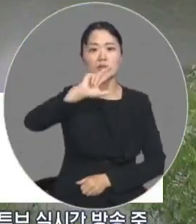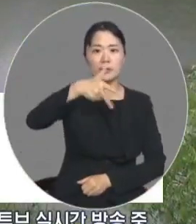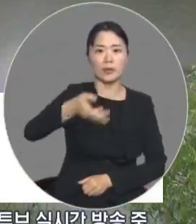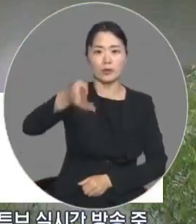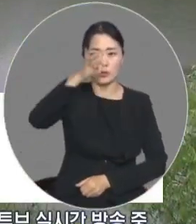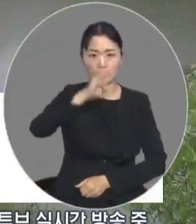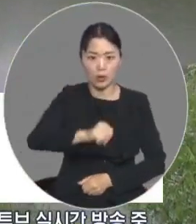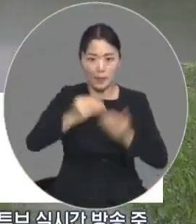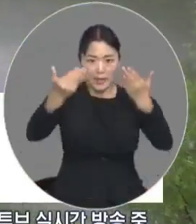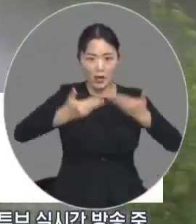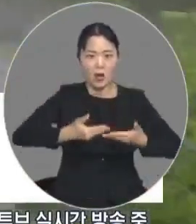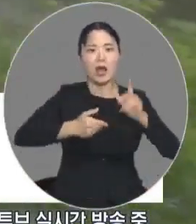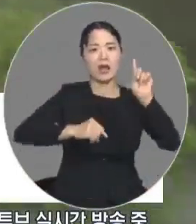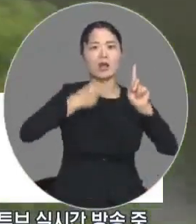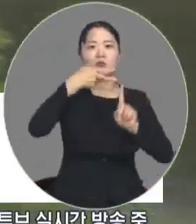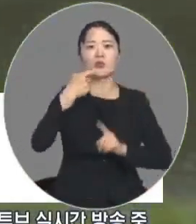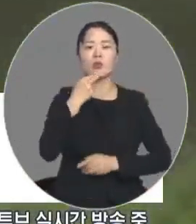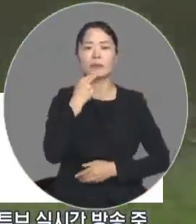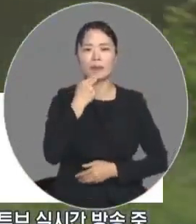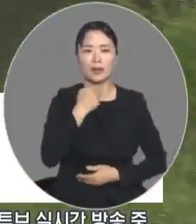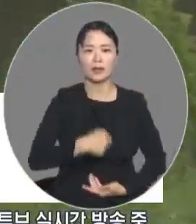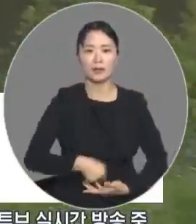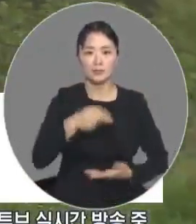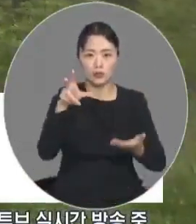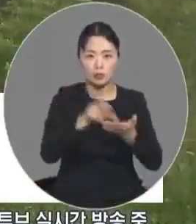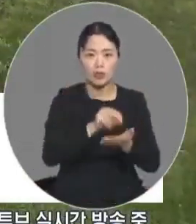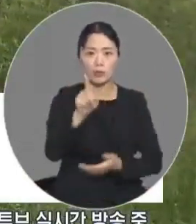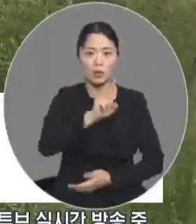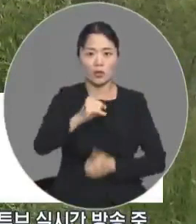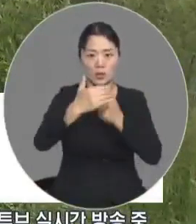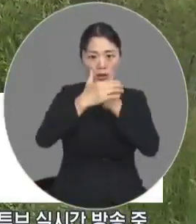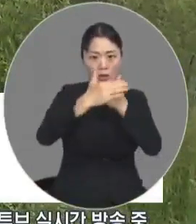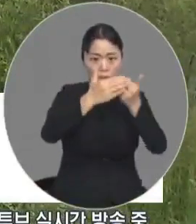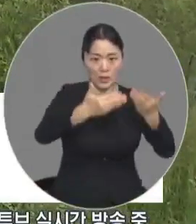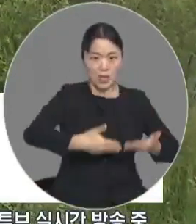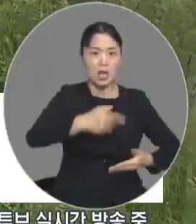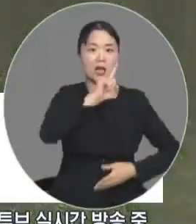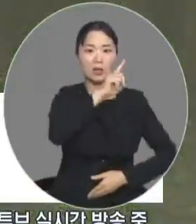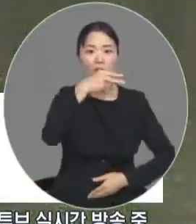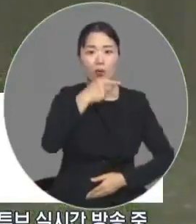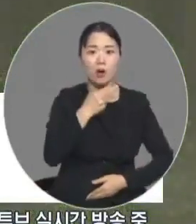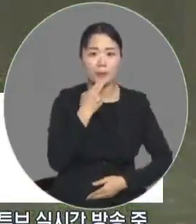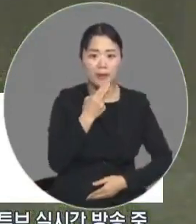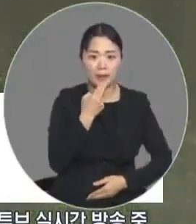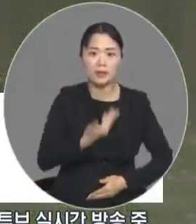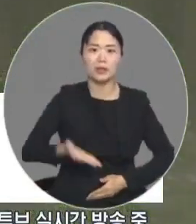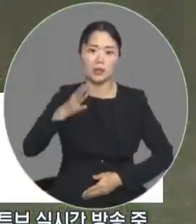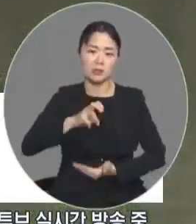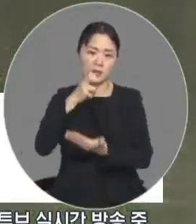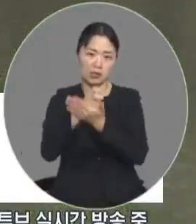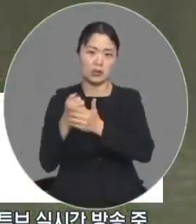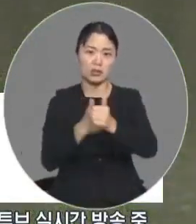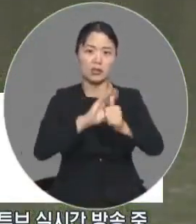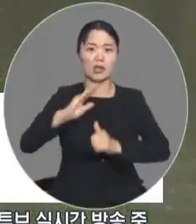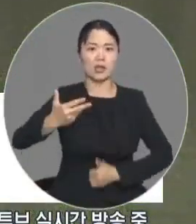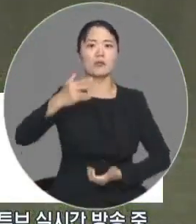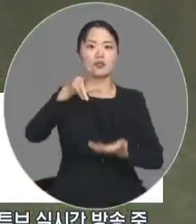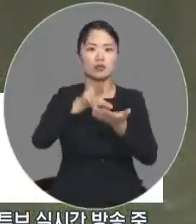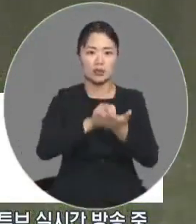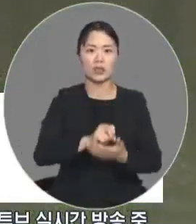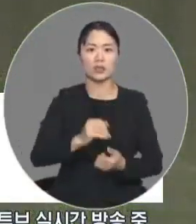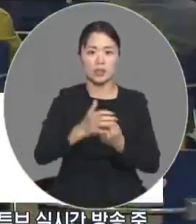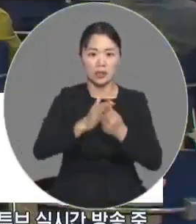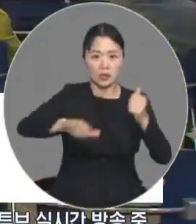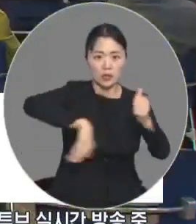한 푼도 받지 못하고 있습니다. 문제는 지원이 전혀 없는데도 규제는 따른다는 것. 댐 주변 지역인 탓에